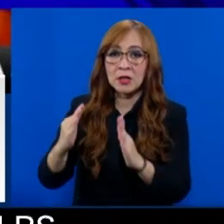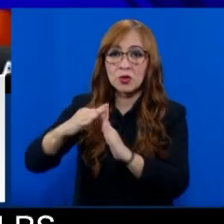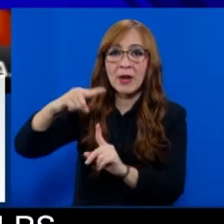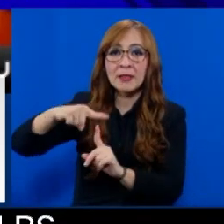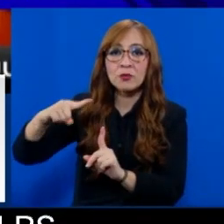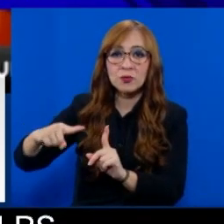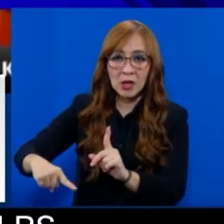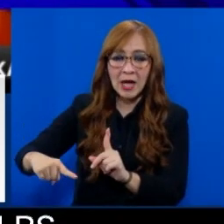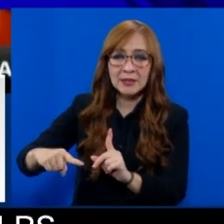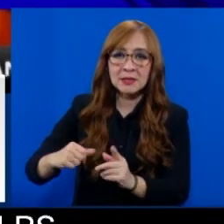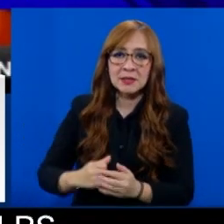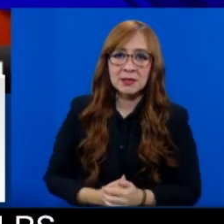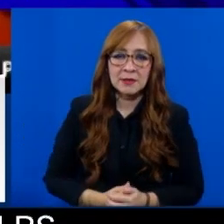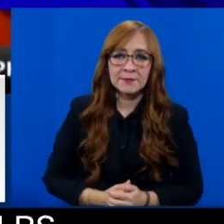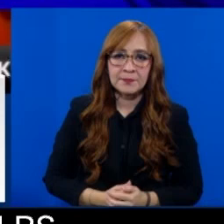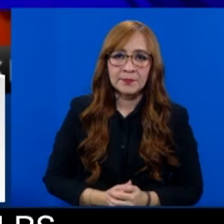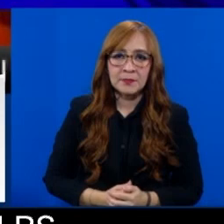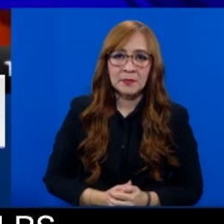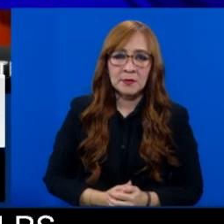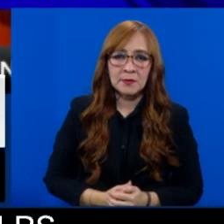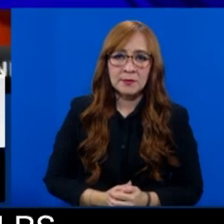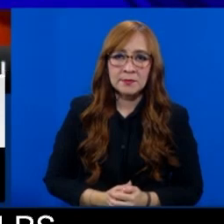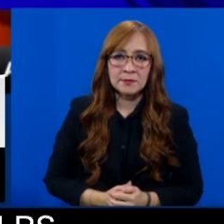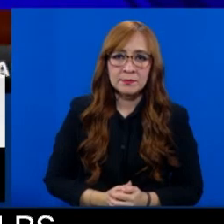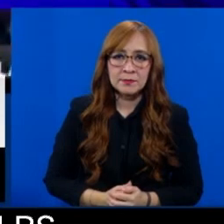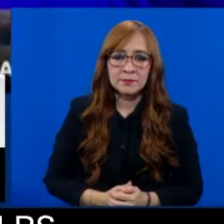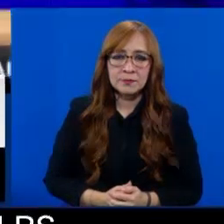dinas Irjen Verdi Sambo. Di situ